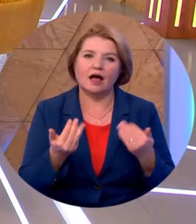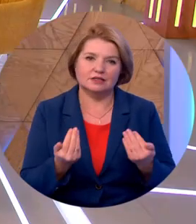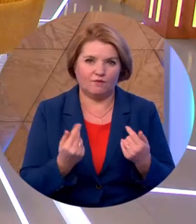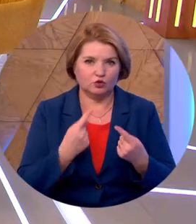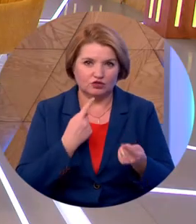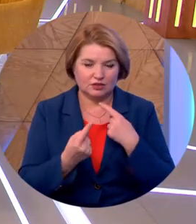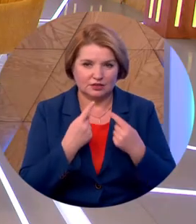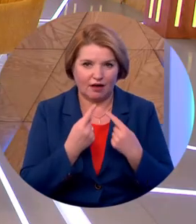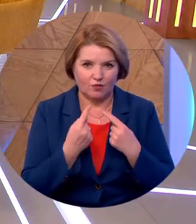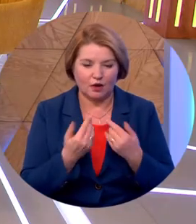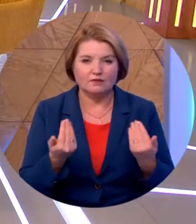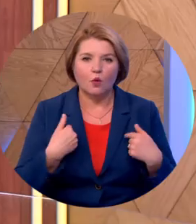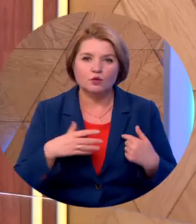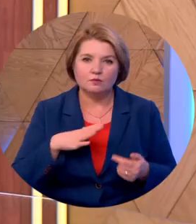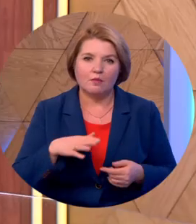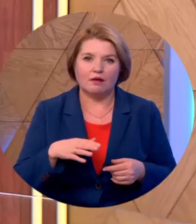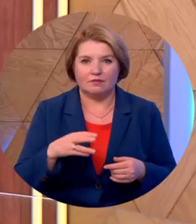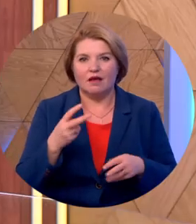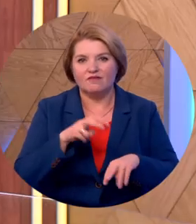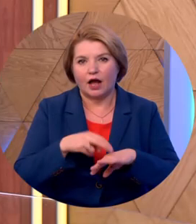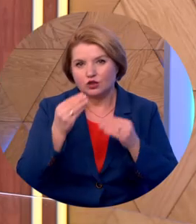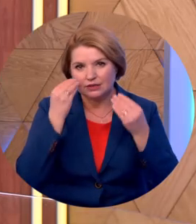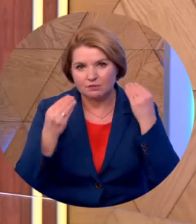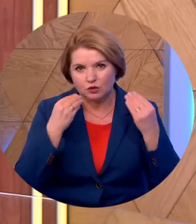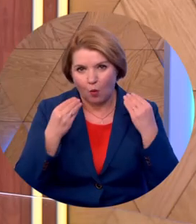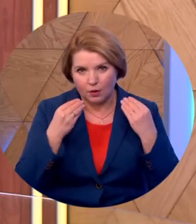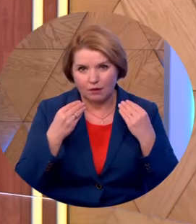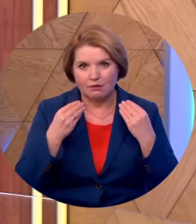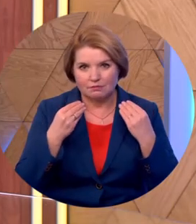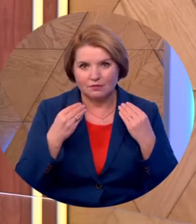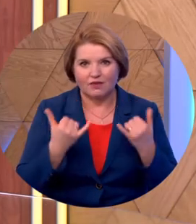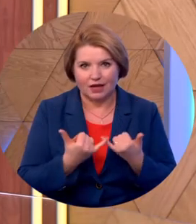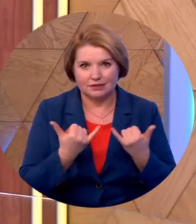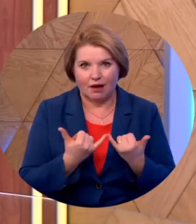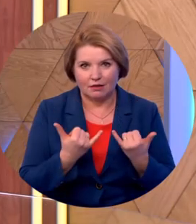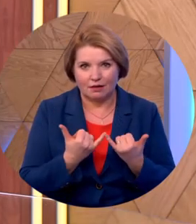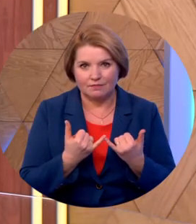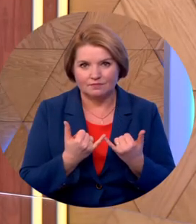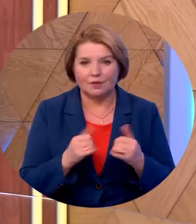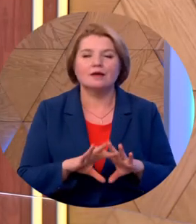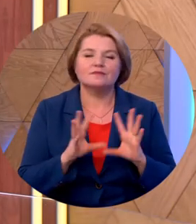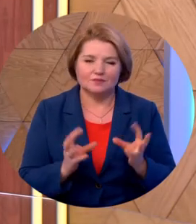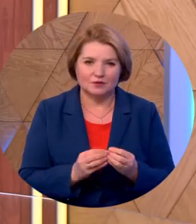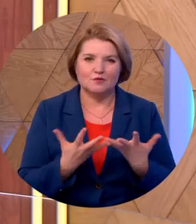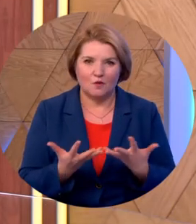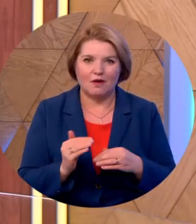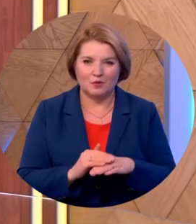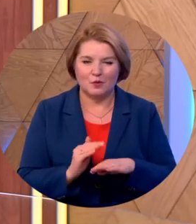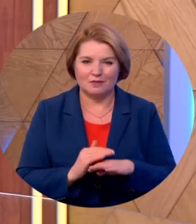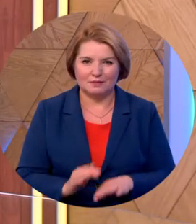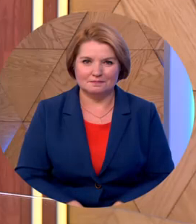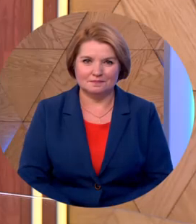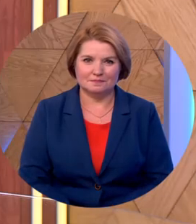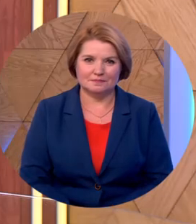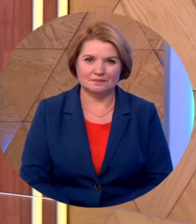что Денис сегодня Груздев был с нами и Мы очень много обсудили а эфир телеканала санкт-петербург будет продолжаться И впереди вас ждёт очень